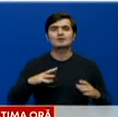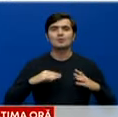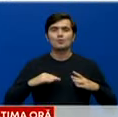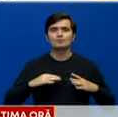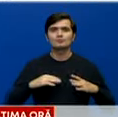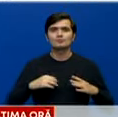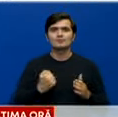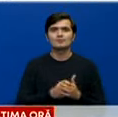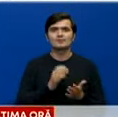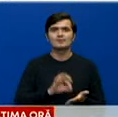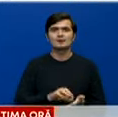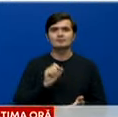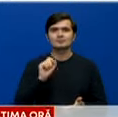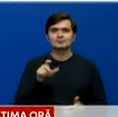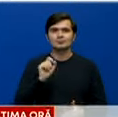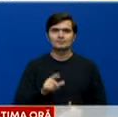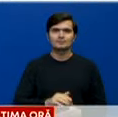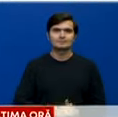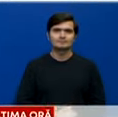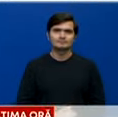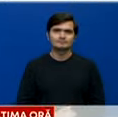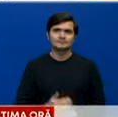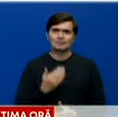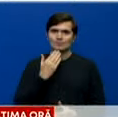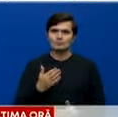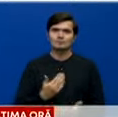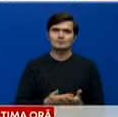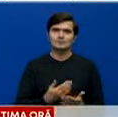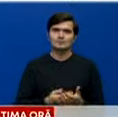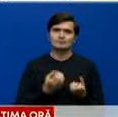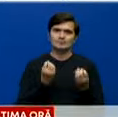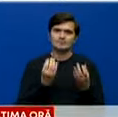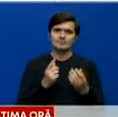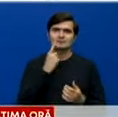Hunor este în concediu. Mulțumesc foarte mult pentru informații și pentru răspunsurile la întrebări, domnule ministru.